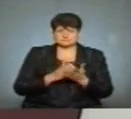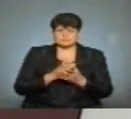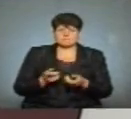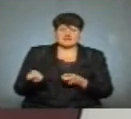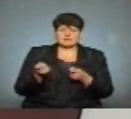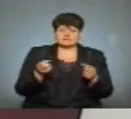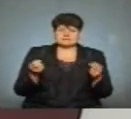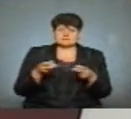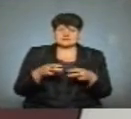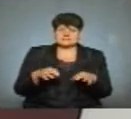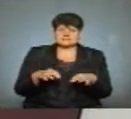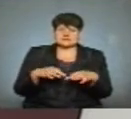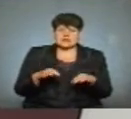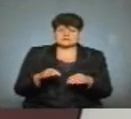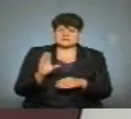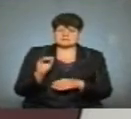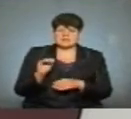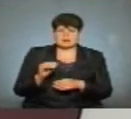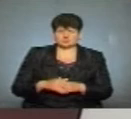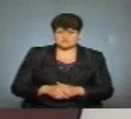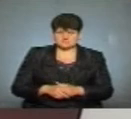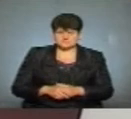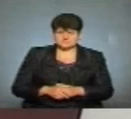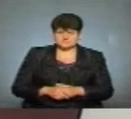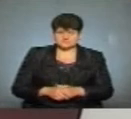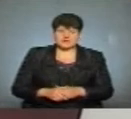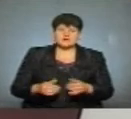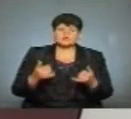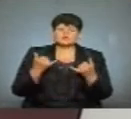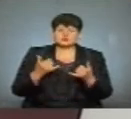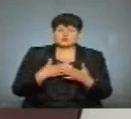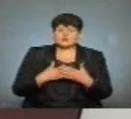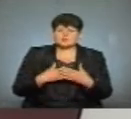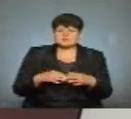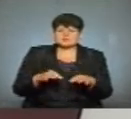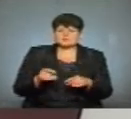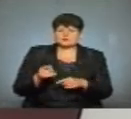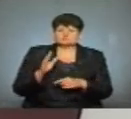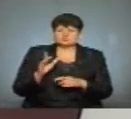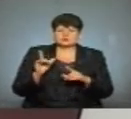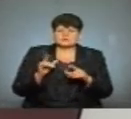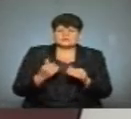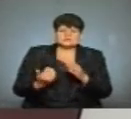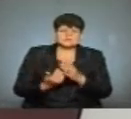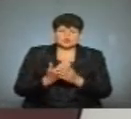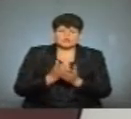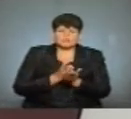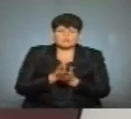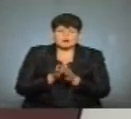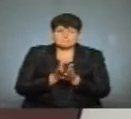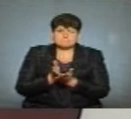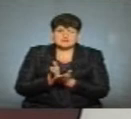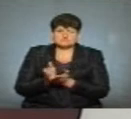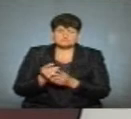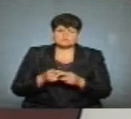перевозили спецтранспортом із перепустками. Відсьогодні громадський транспорт Тернополя буде їздити за новими маршрутами. Про це